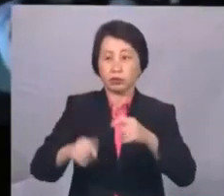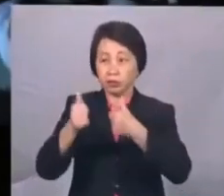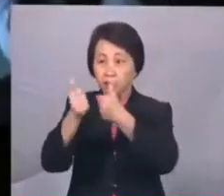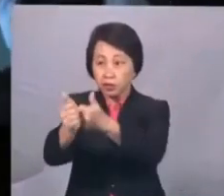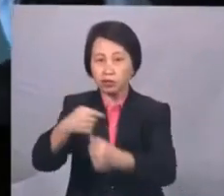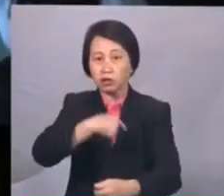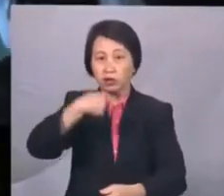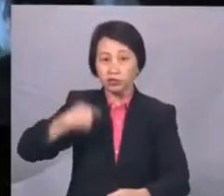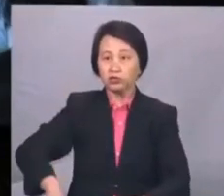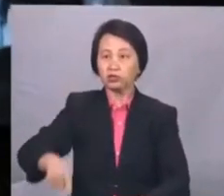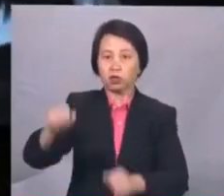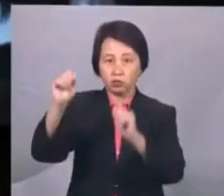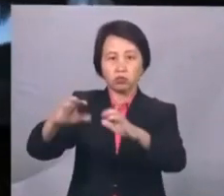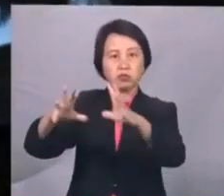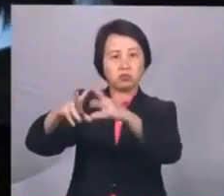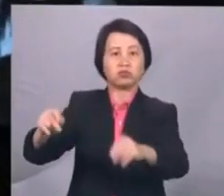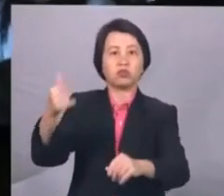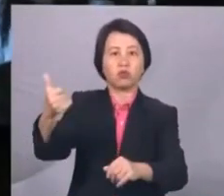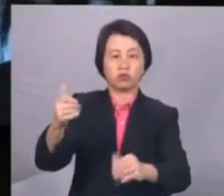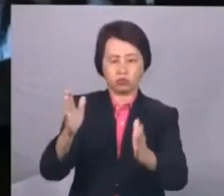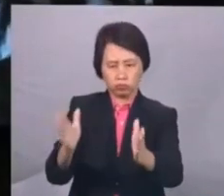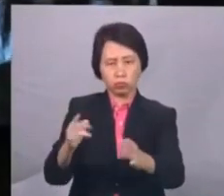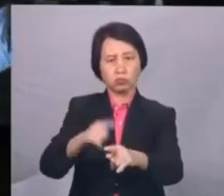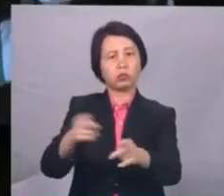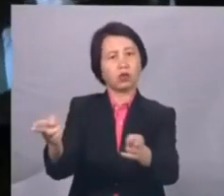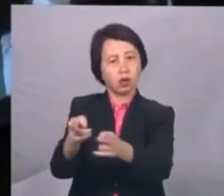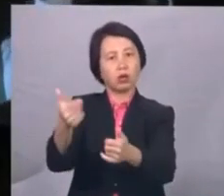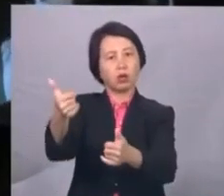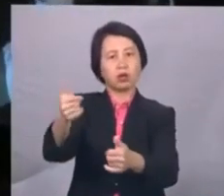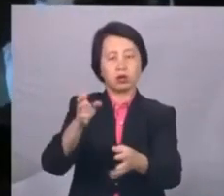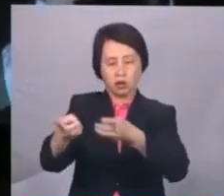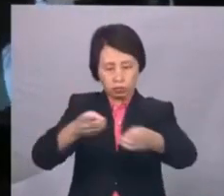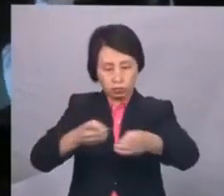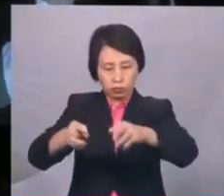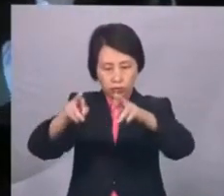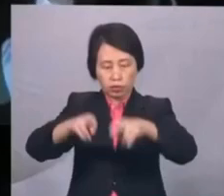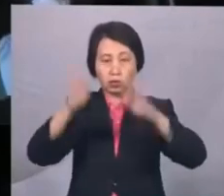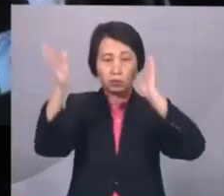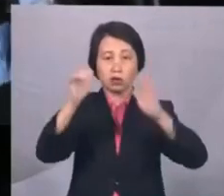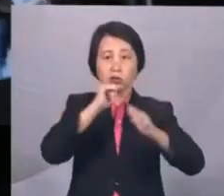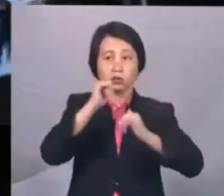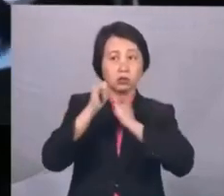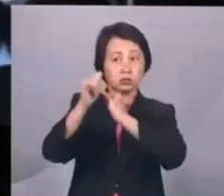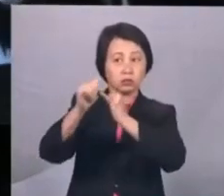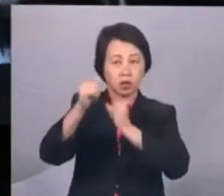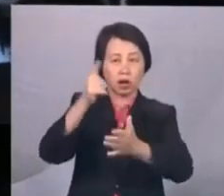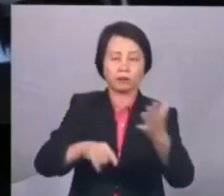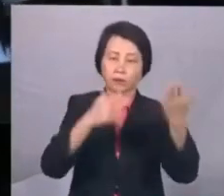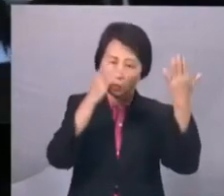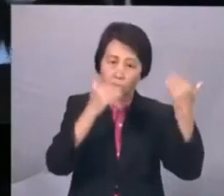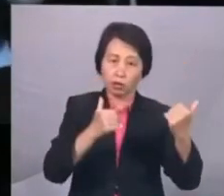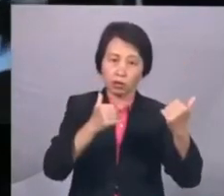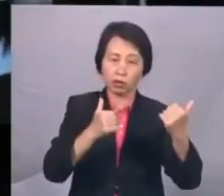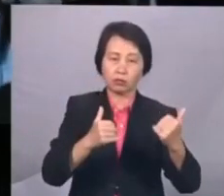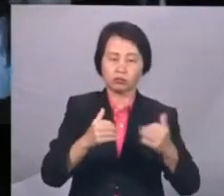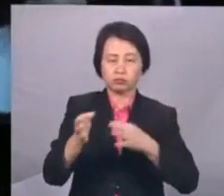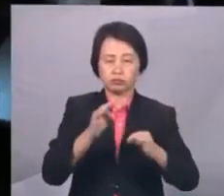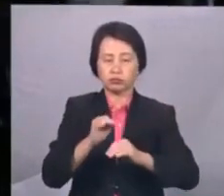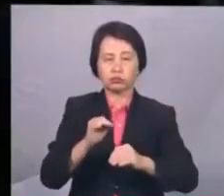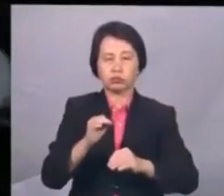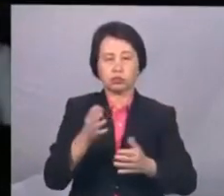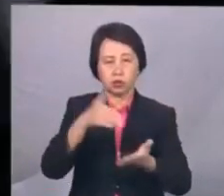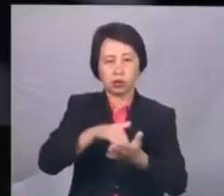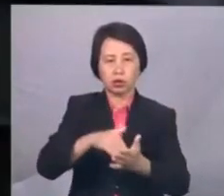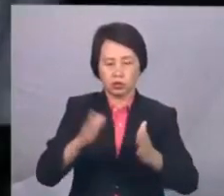Cina yang dapat menangani wabah itu dalam tempo singkat sekiranya disiplin Raya meleset tidak seperti apa yang diharapkan jelasnya